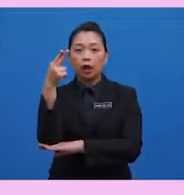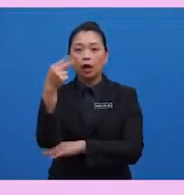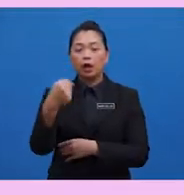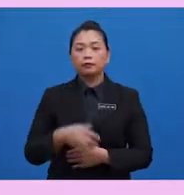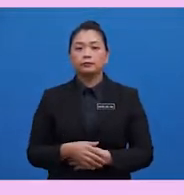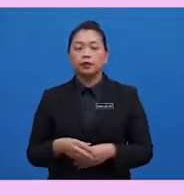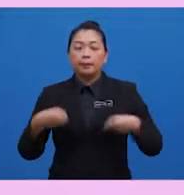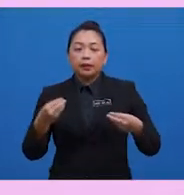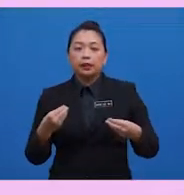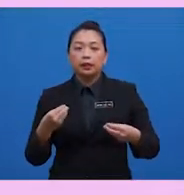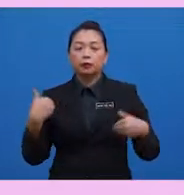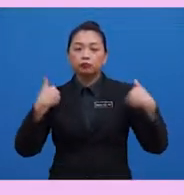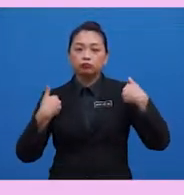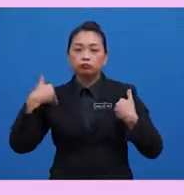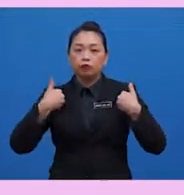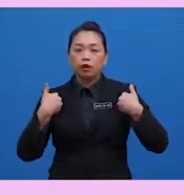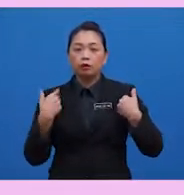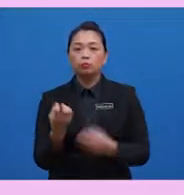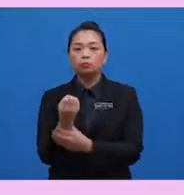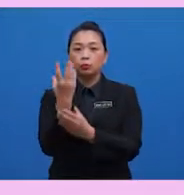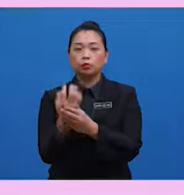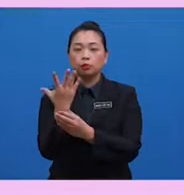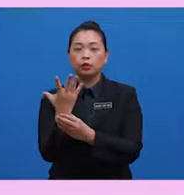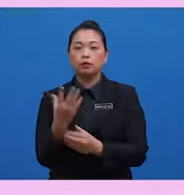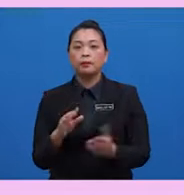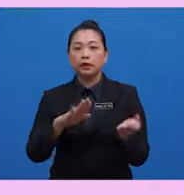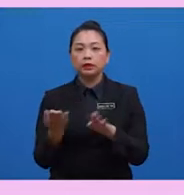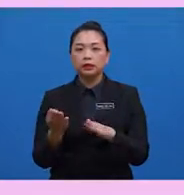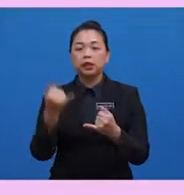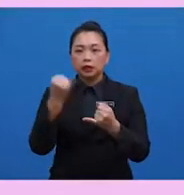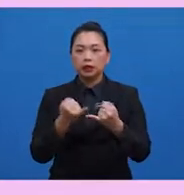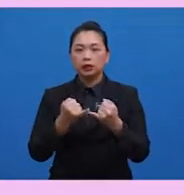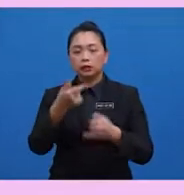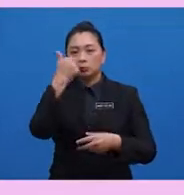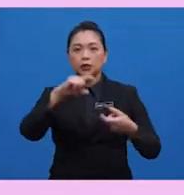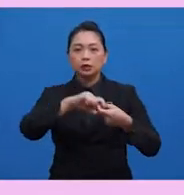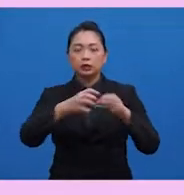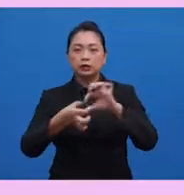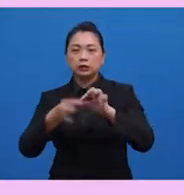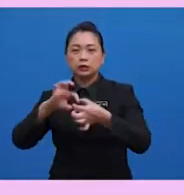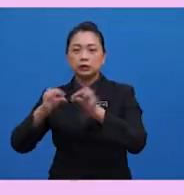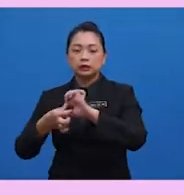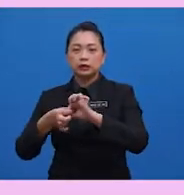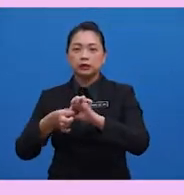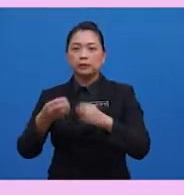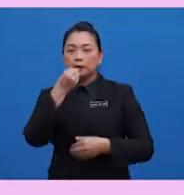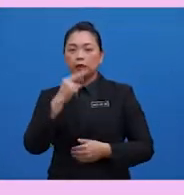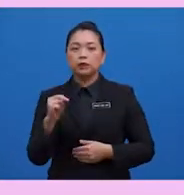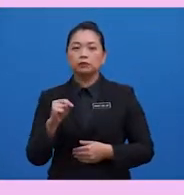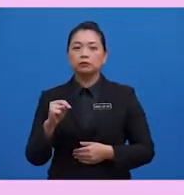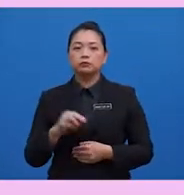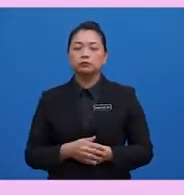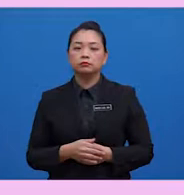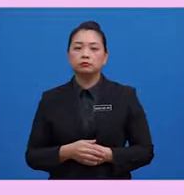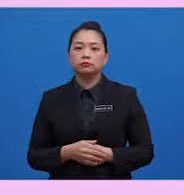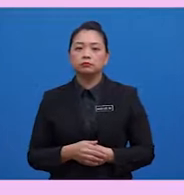dan fauna mati, pupus yang akhirnya akan menjejaskan rantaian makanan serta habitat di sekitar